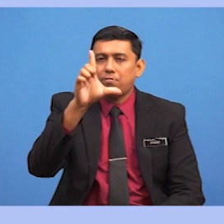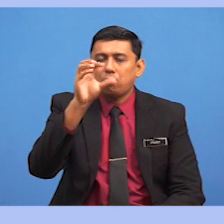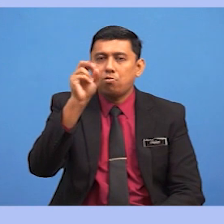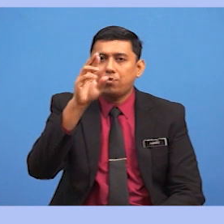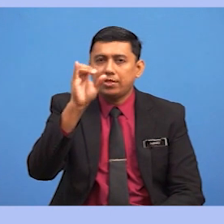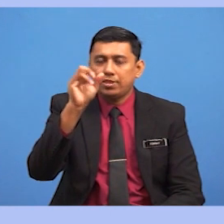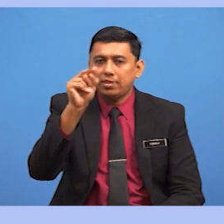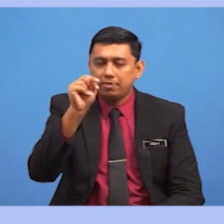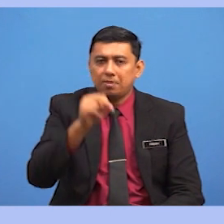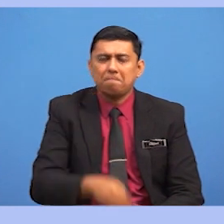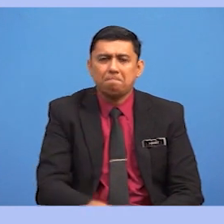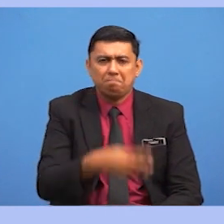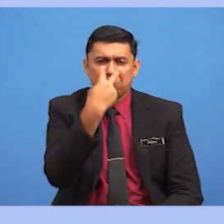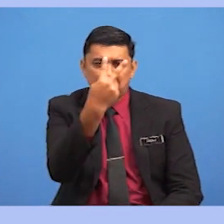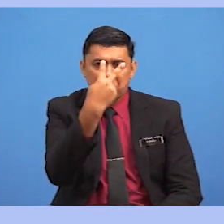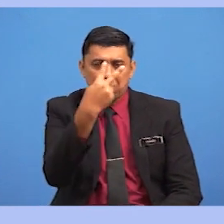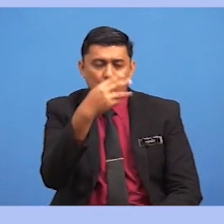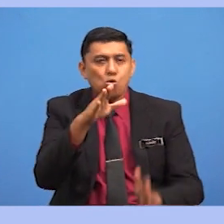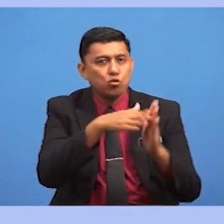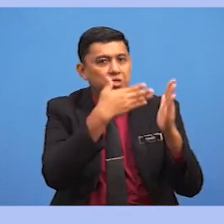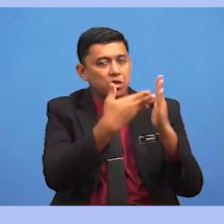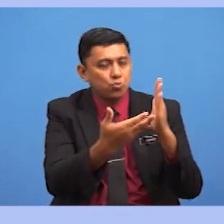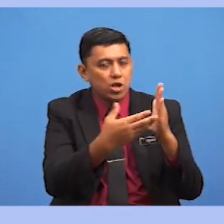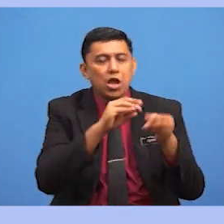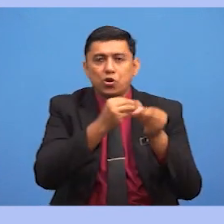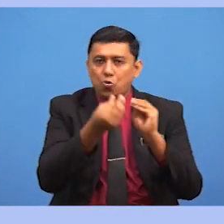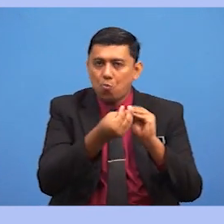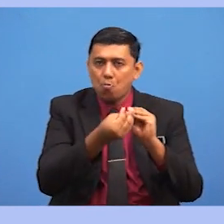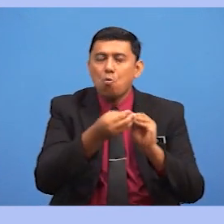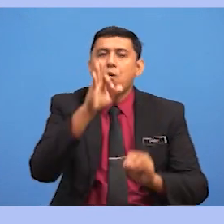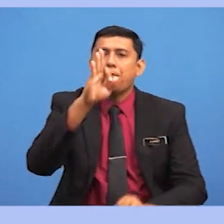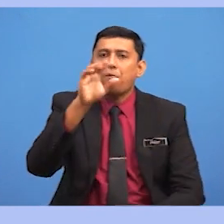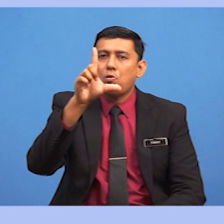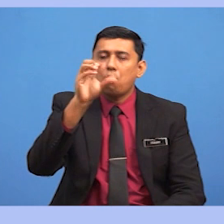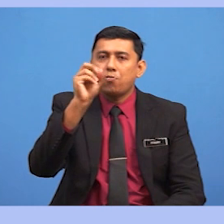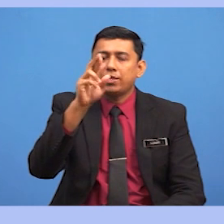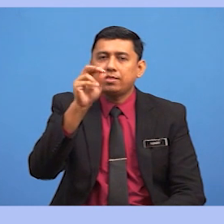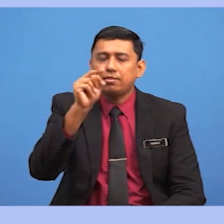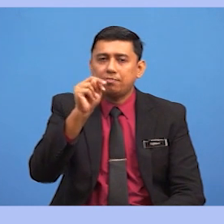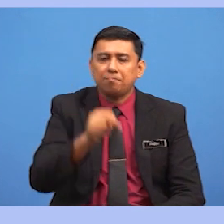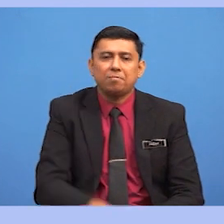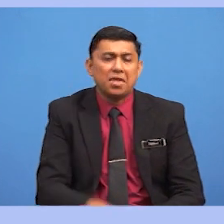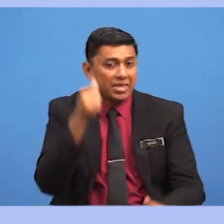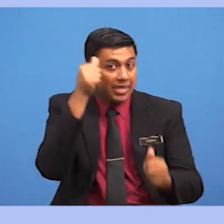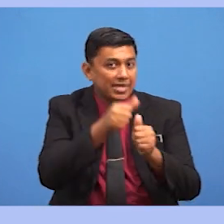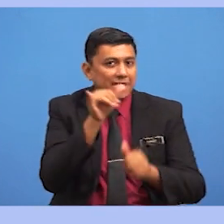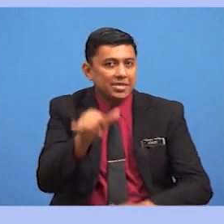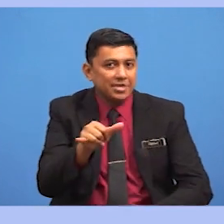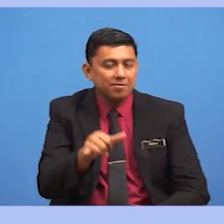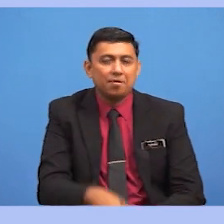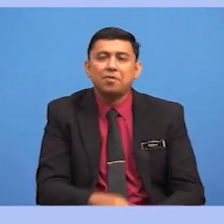jadual berkala unsur moden bagi mengetahui nombor proton bagi unsur fluorin. Ha, ingat